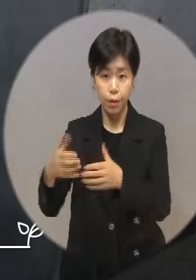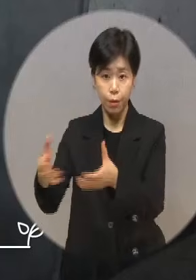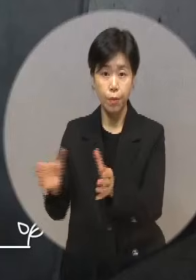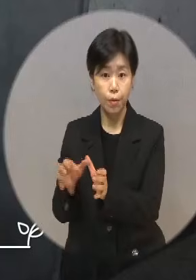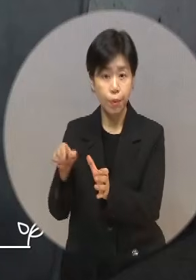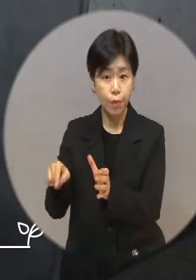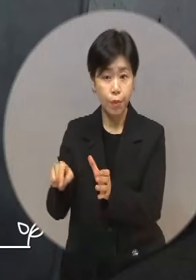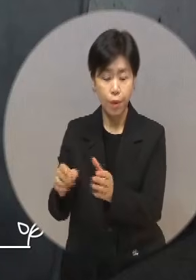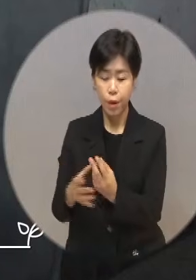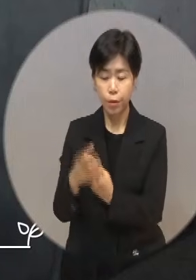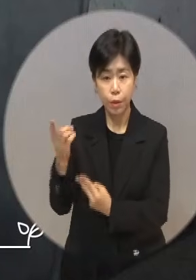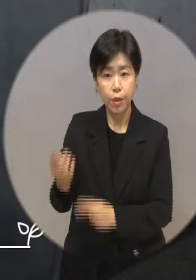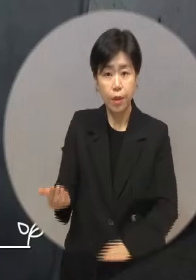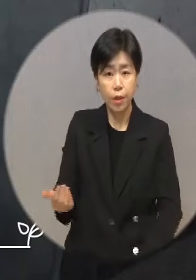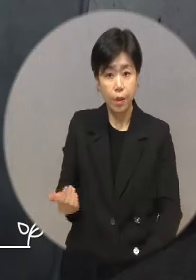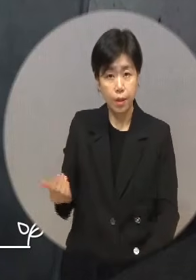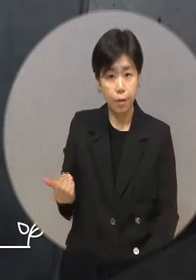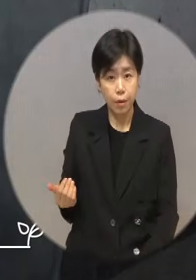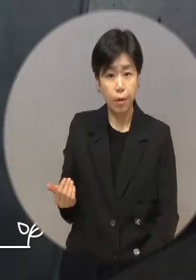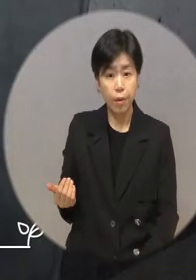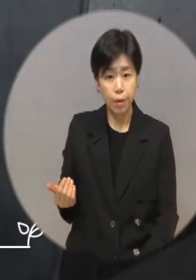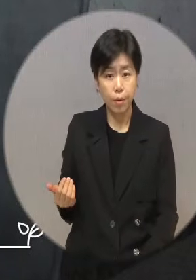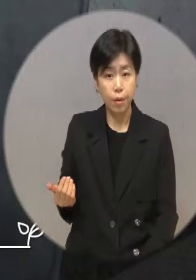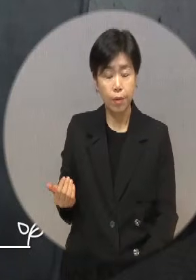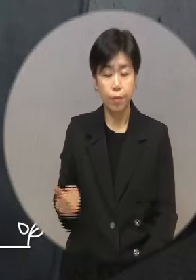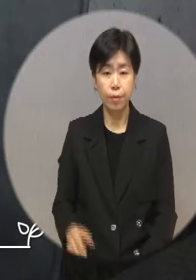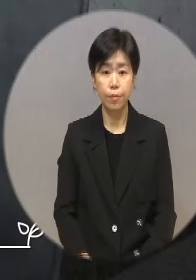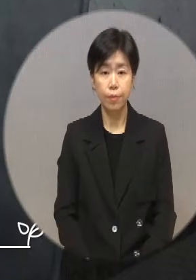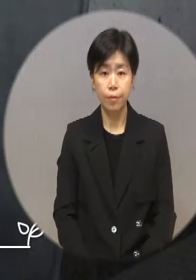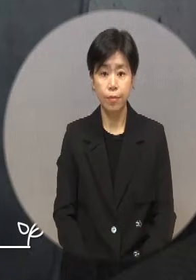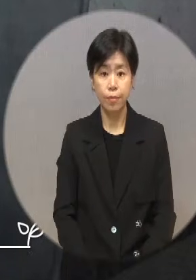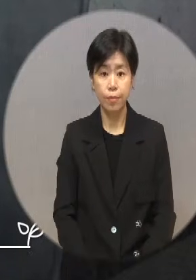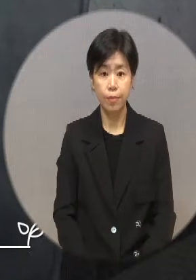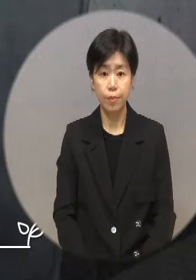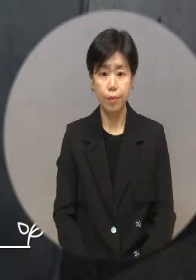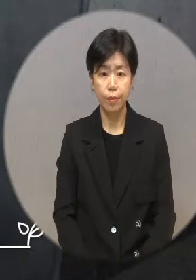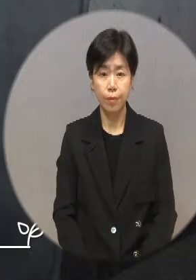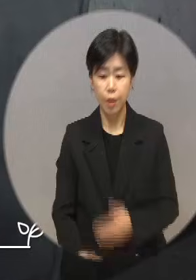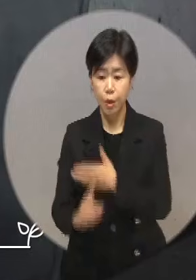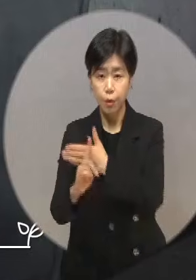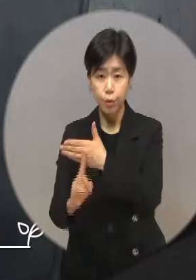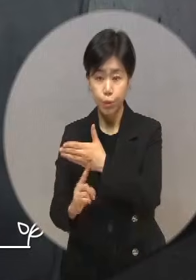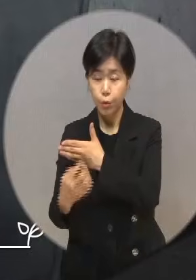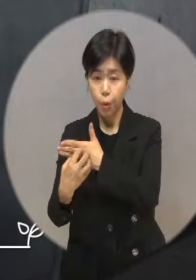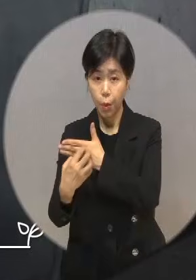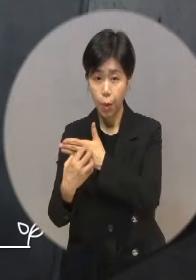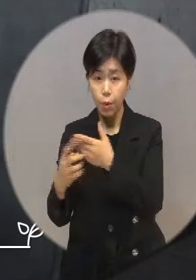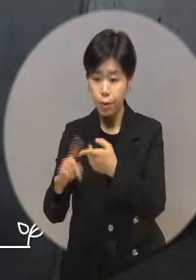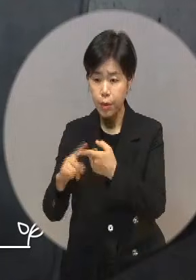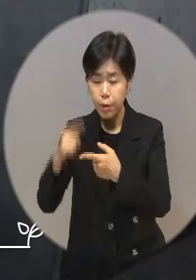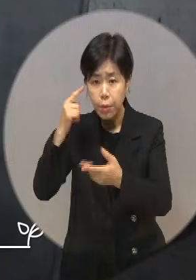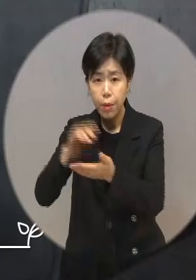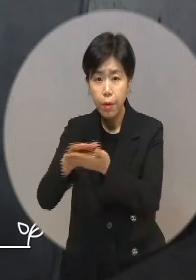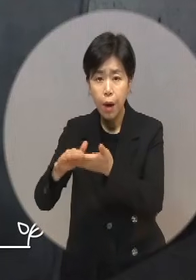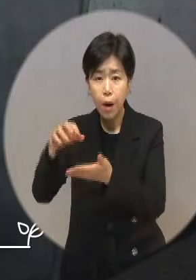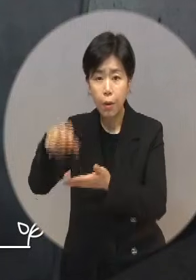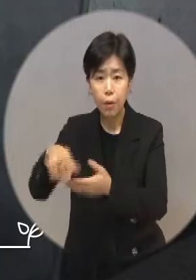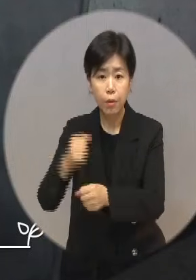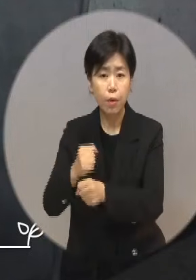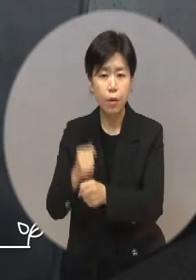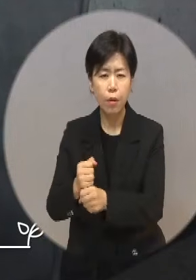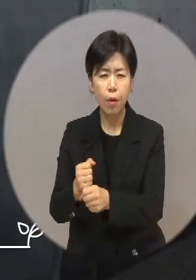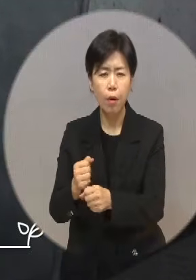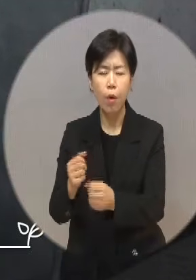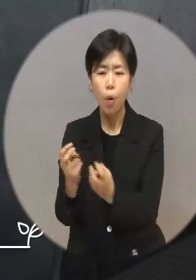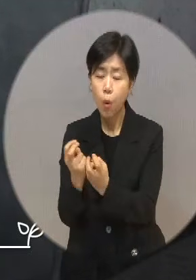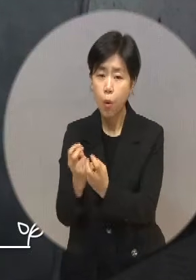통일 이전에 어떻게 그런 접경 지역에 대한 평화적 이용을 했었는가 그런 거를 하나 보고 싶었고